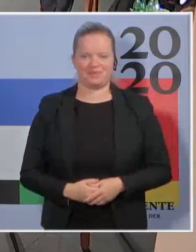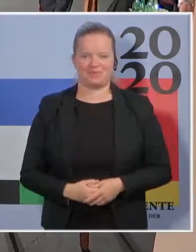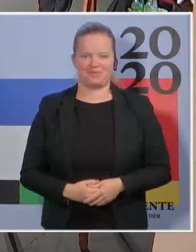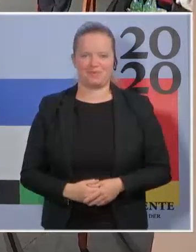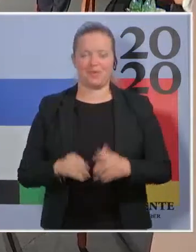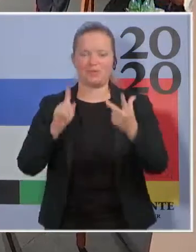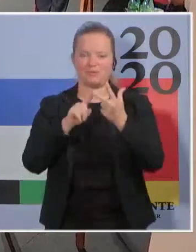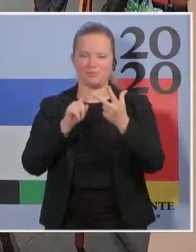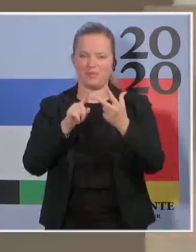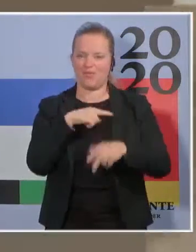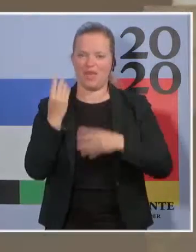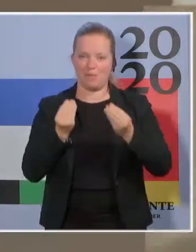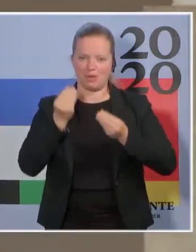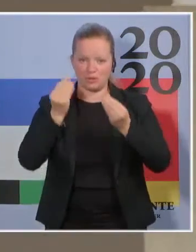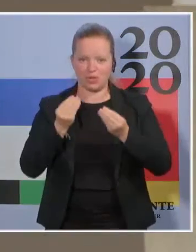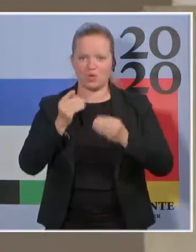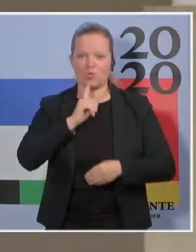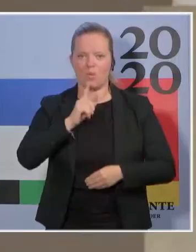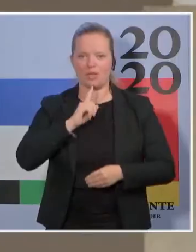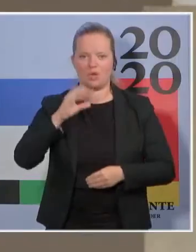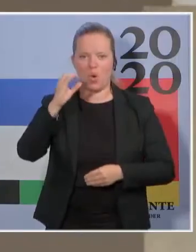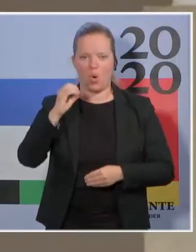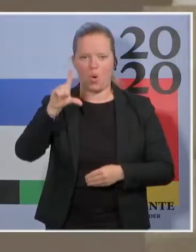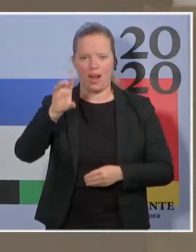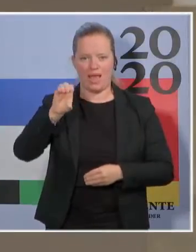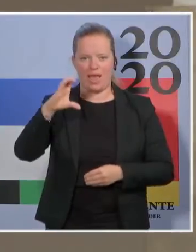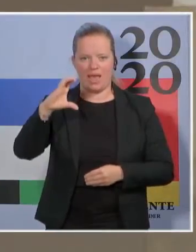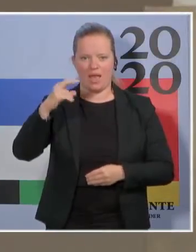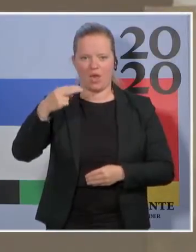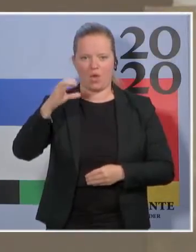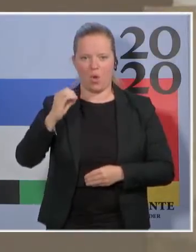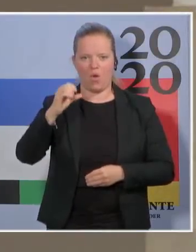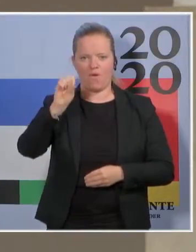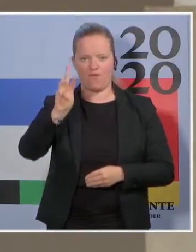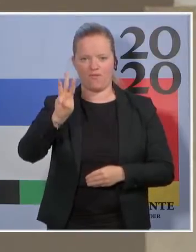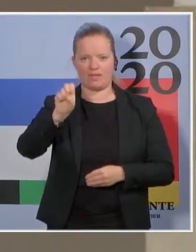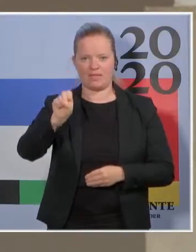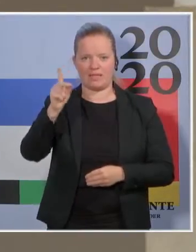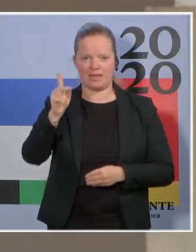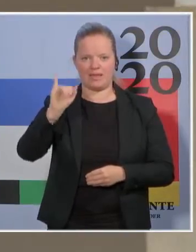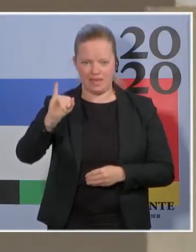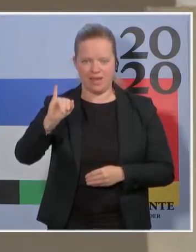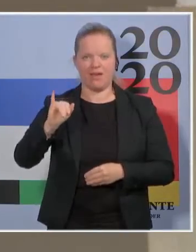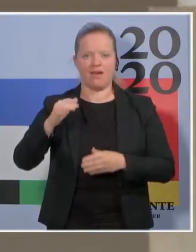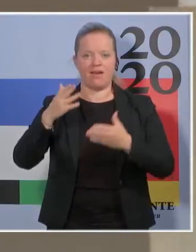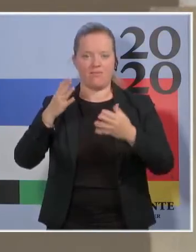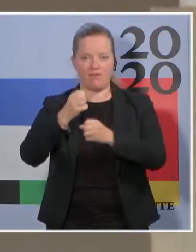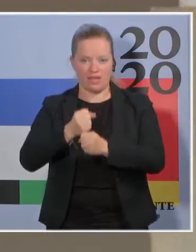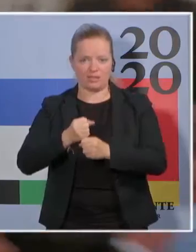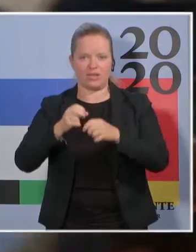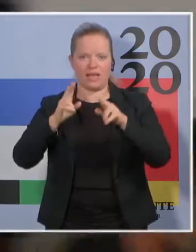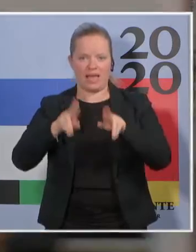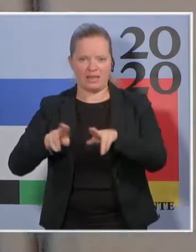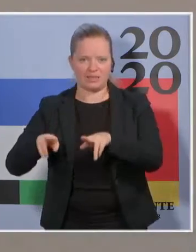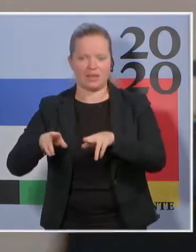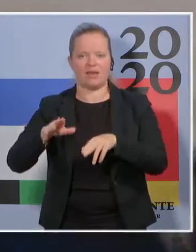Und wir begrüßen Thomas Olichowski, Professor vom Institut für Rechts- und Verfassungsgeschichte der Universität Wien und gleichzeitig Geschäftsführer